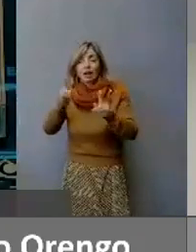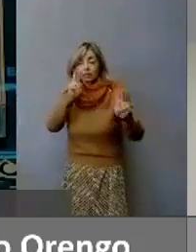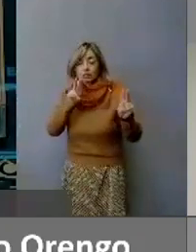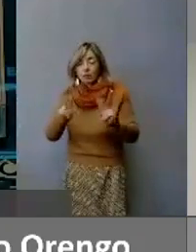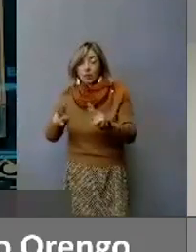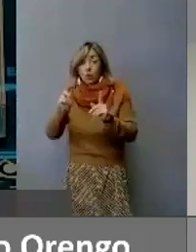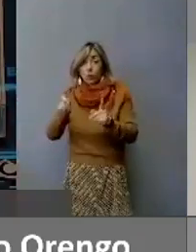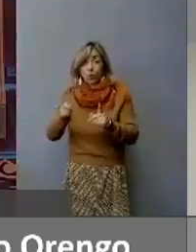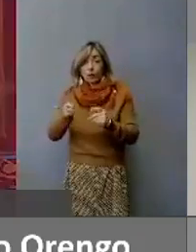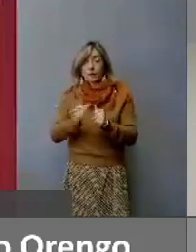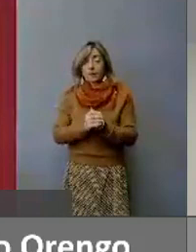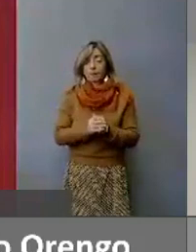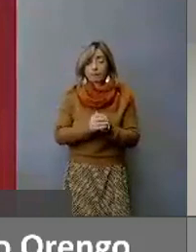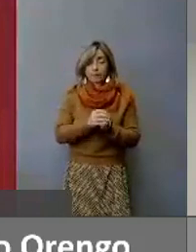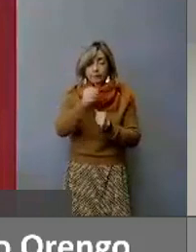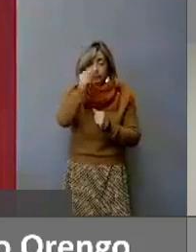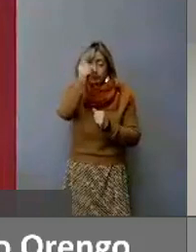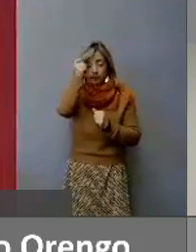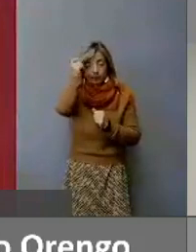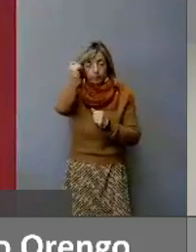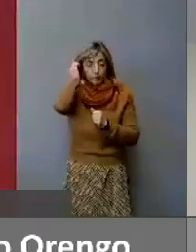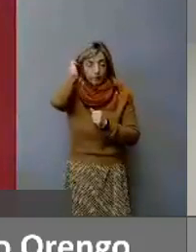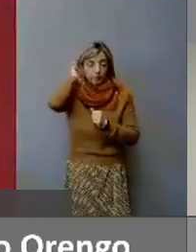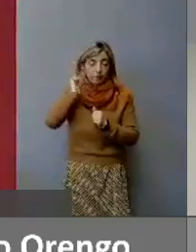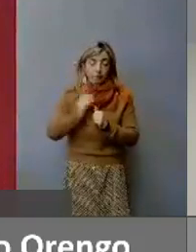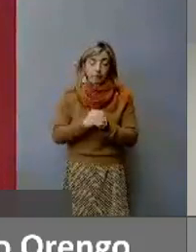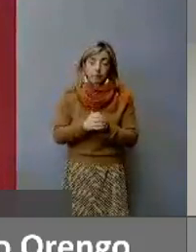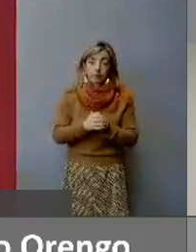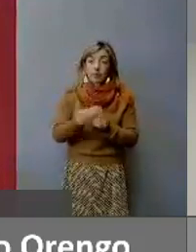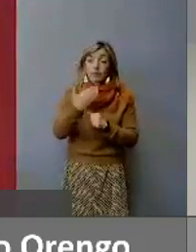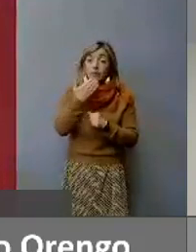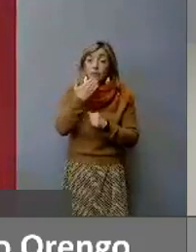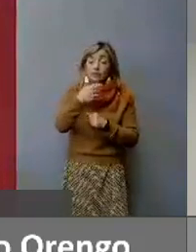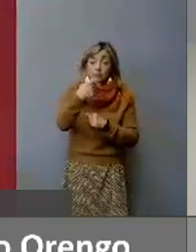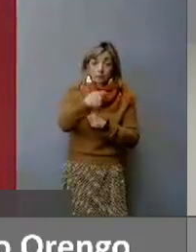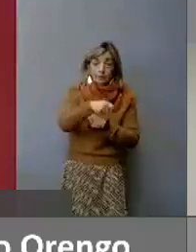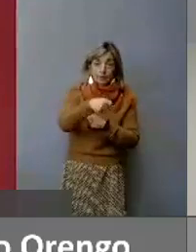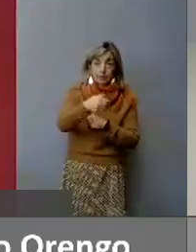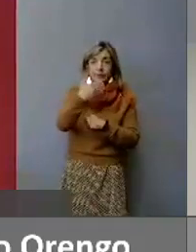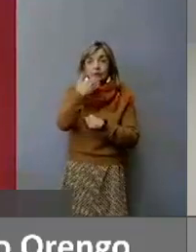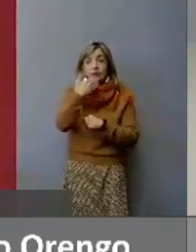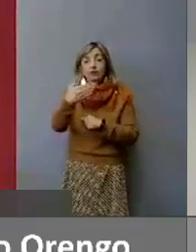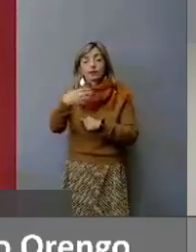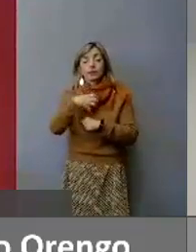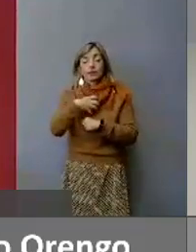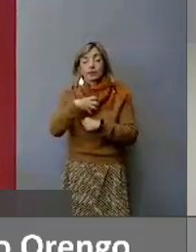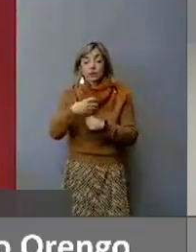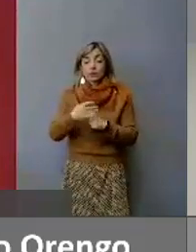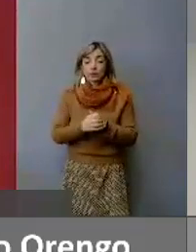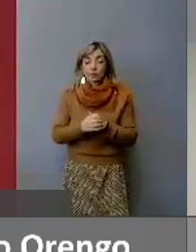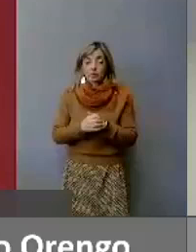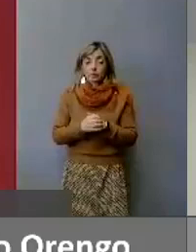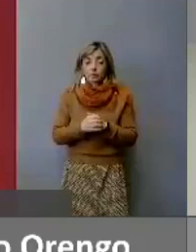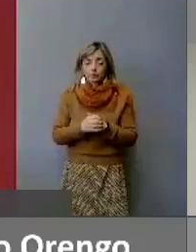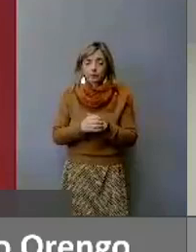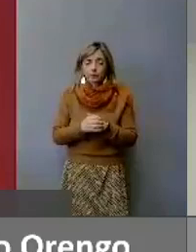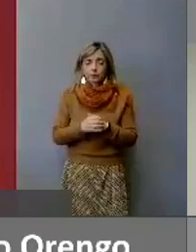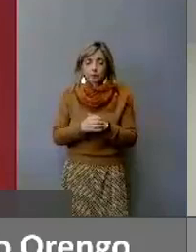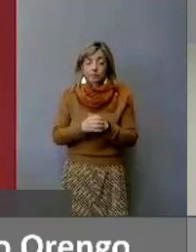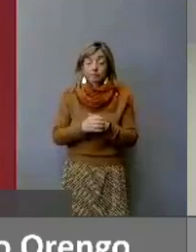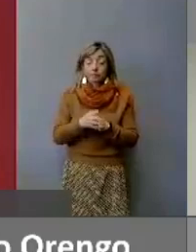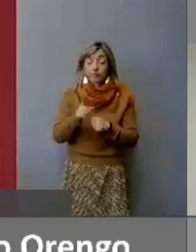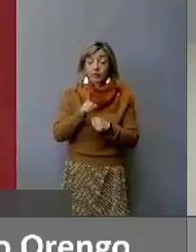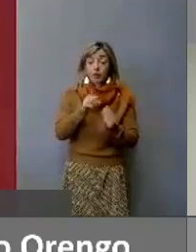prix sì grazie presidente grazie assessore diciamo che il mio 54 e